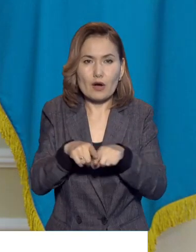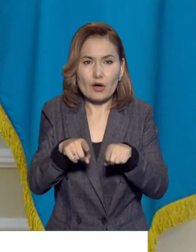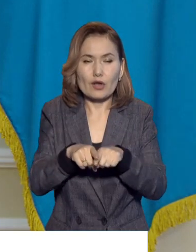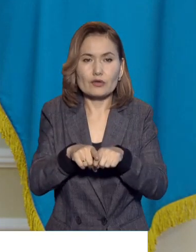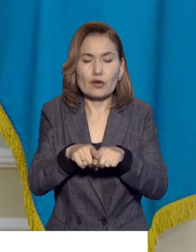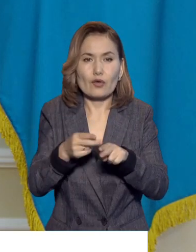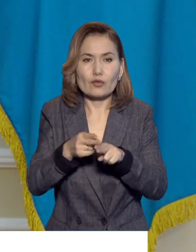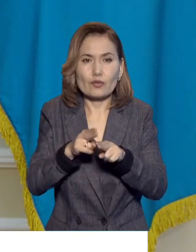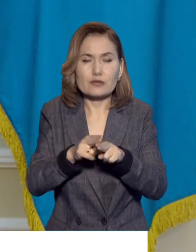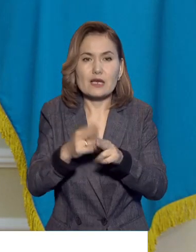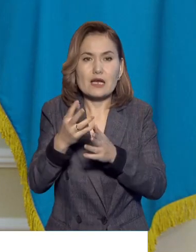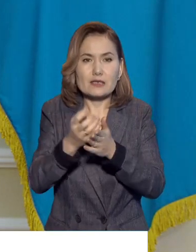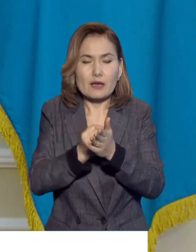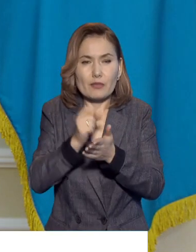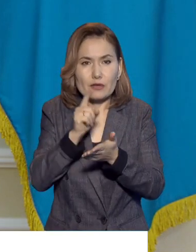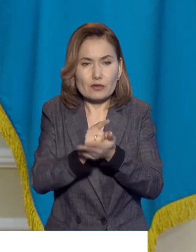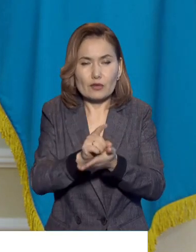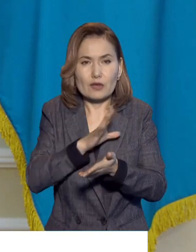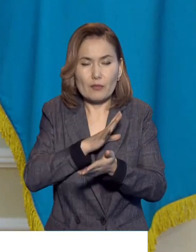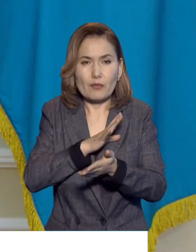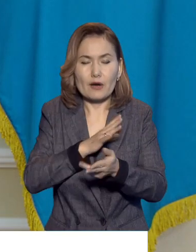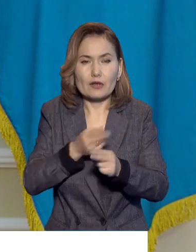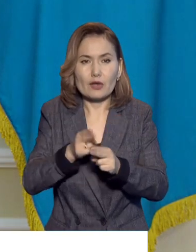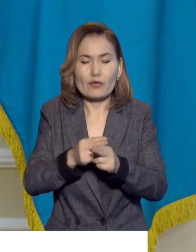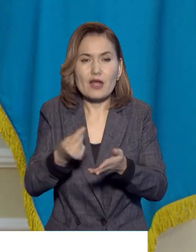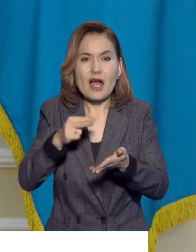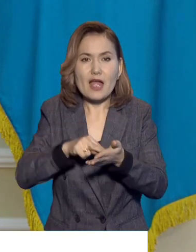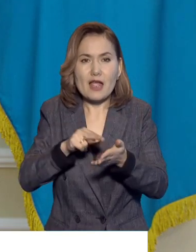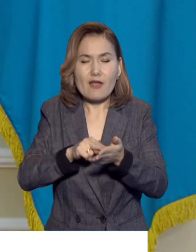мол болмаса, инфляцияны ұстап тұруға ешқандай шара көмектеспейді.